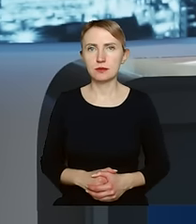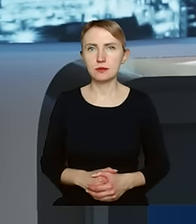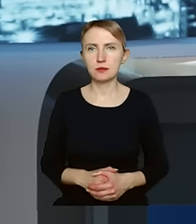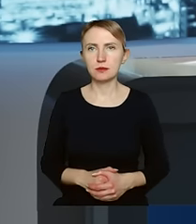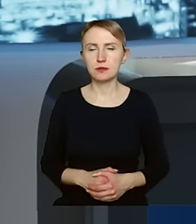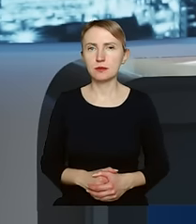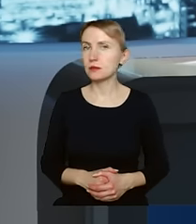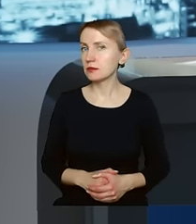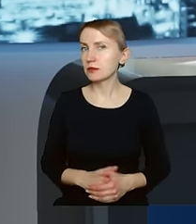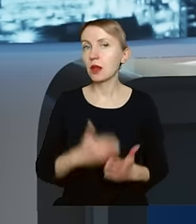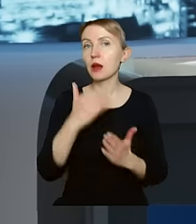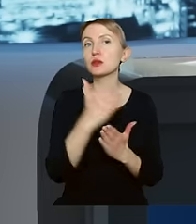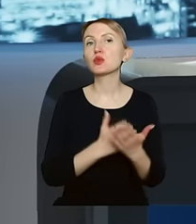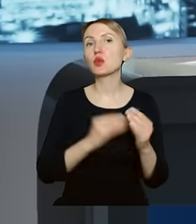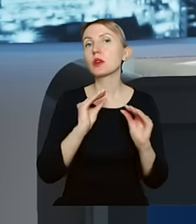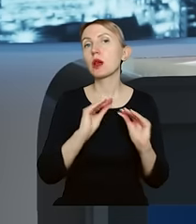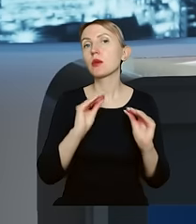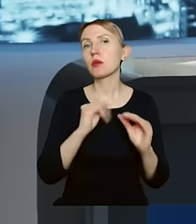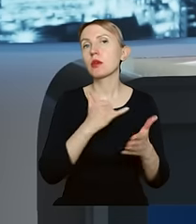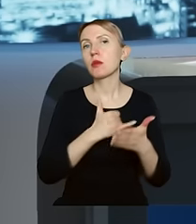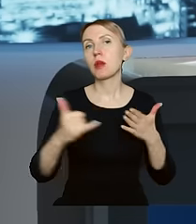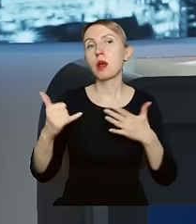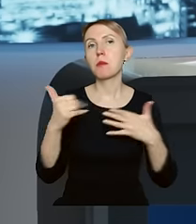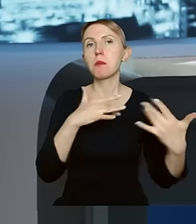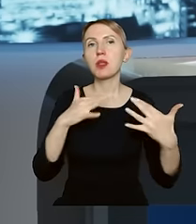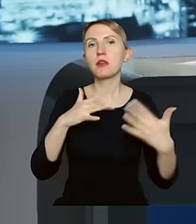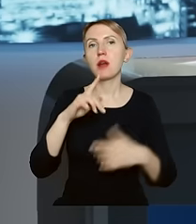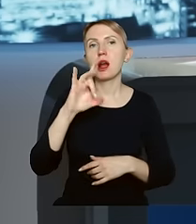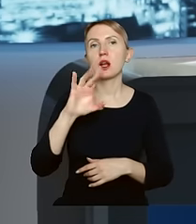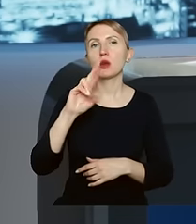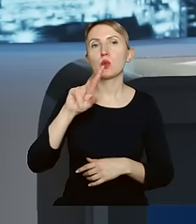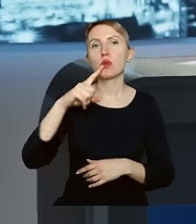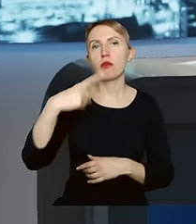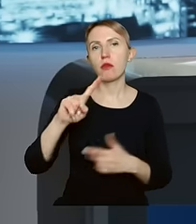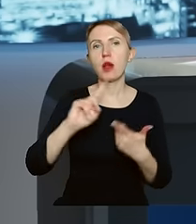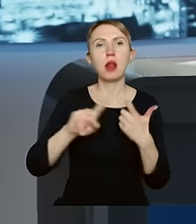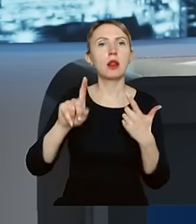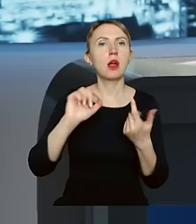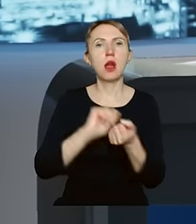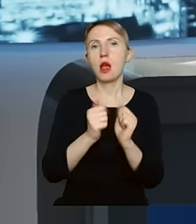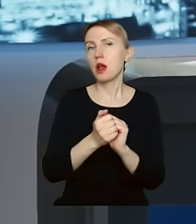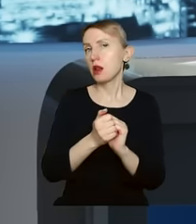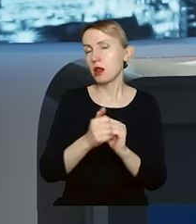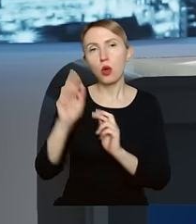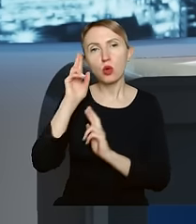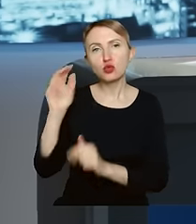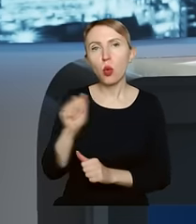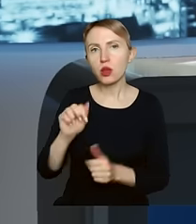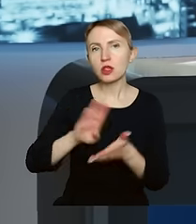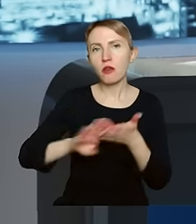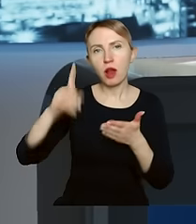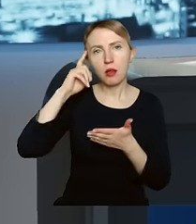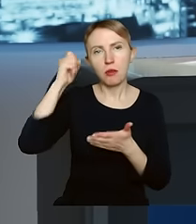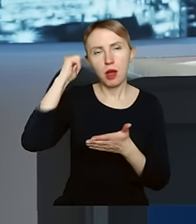po prostu z programu nauczania bitwa pogląd Waldem czy pamięć o żołnierzach wyklętych, to wiadomo,